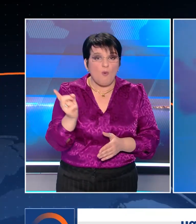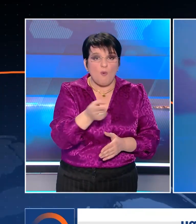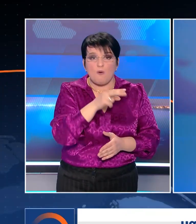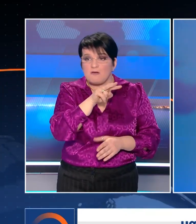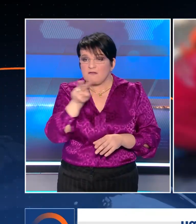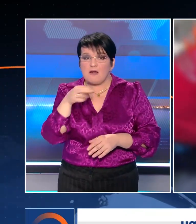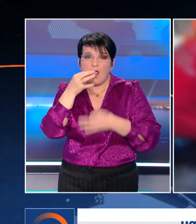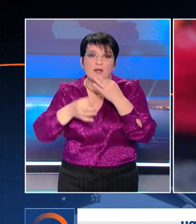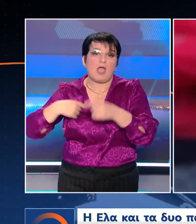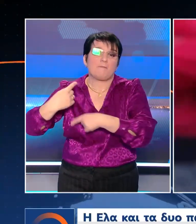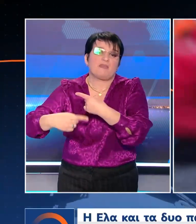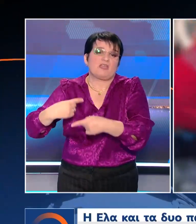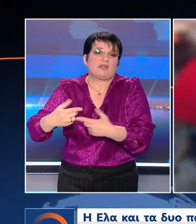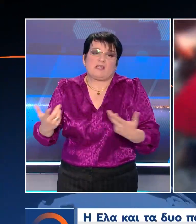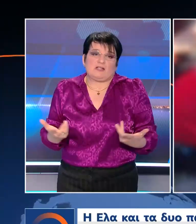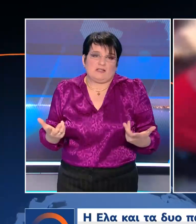φως.